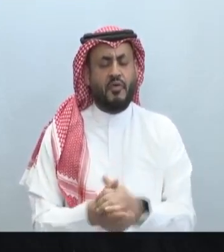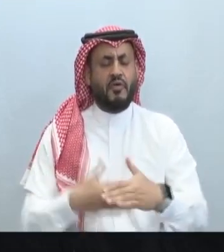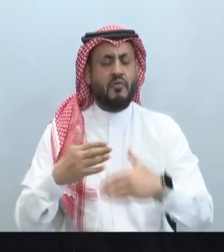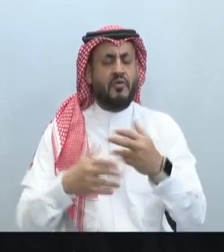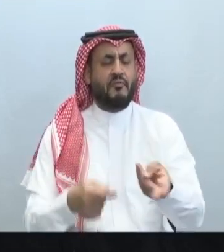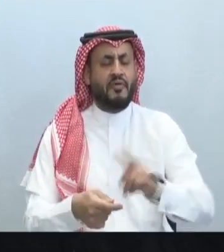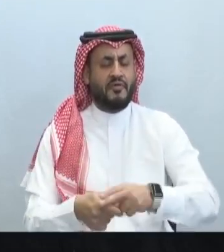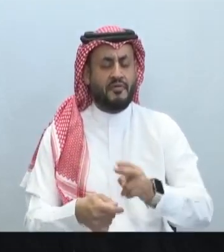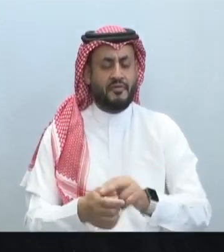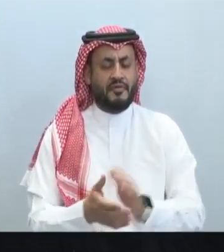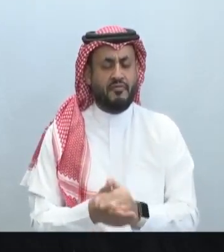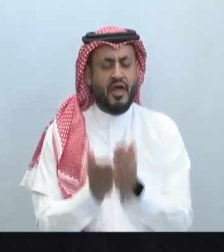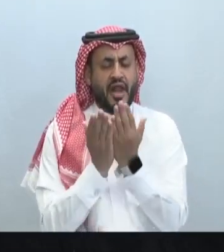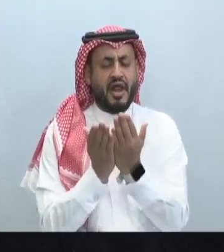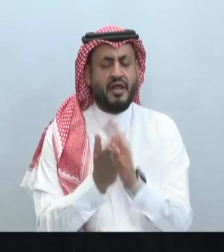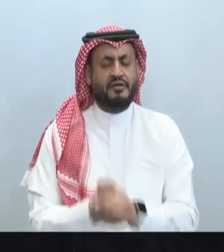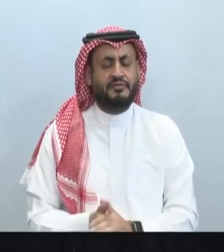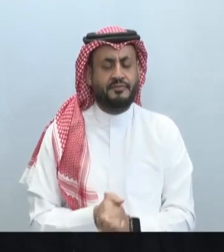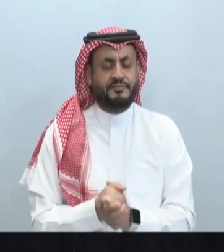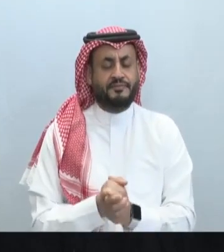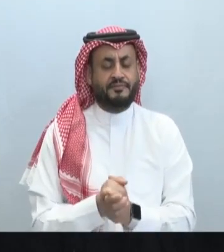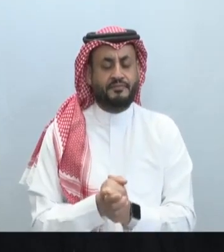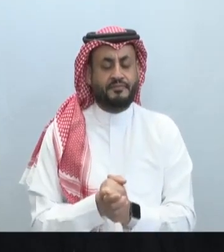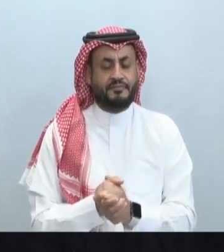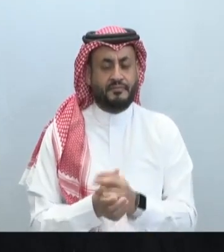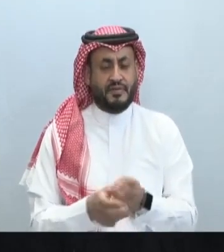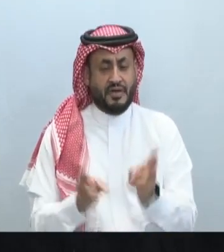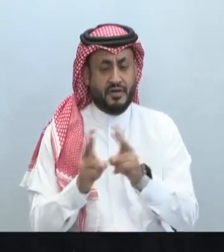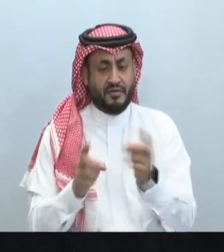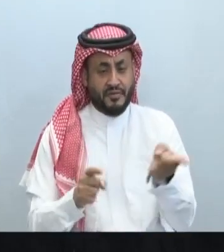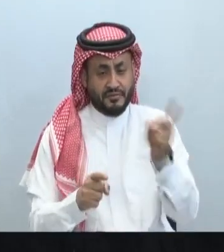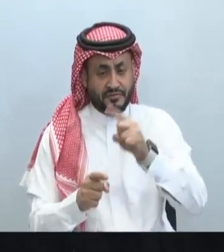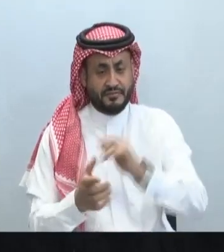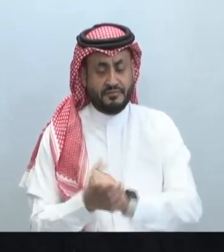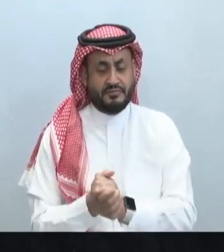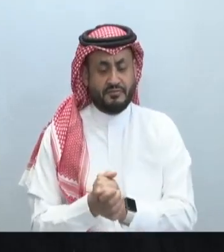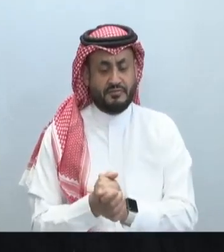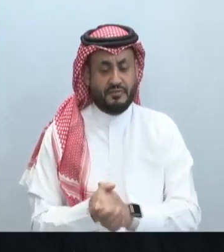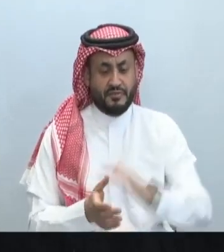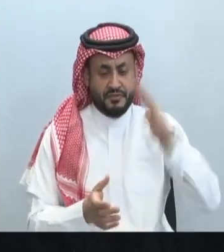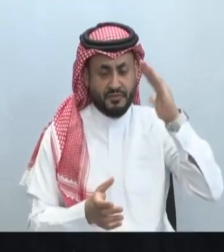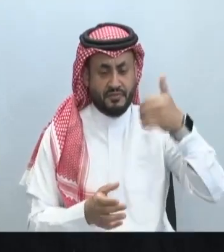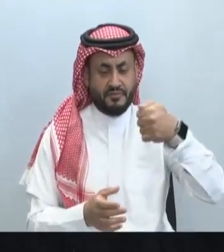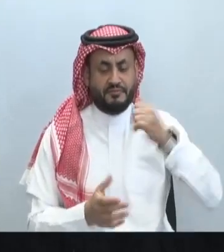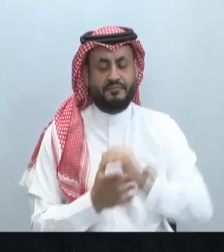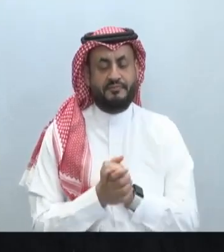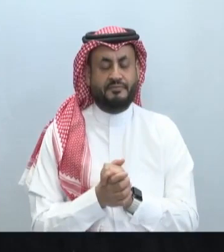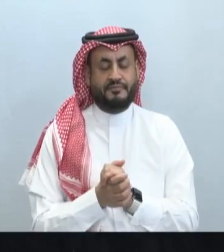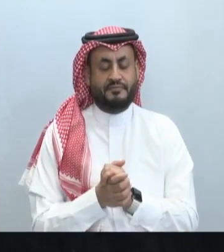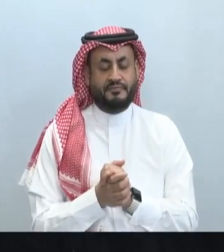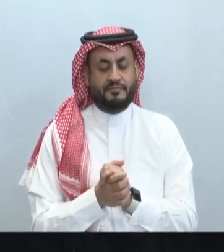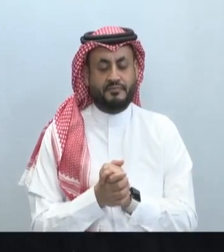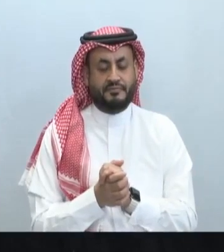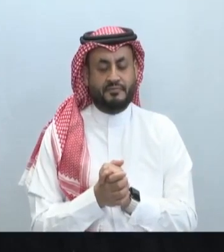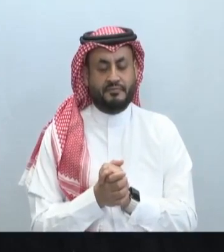دائما قولوا امين اللهم امين التقيكم بحول الله عز وجل في درس اخر قريب دمتم في